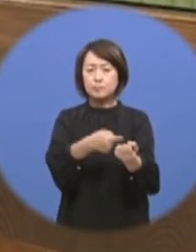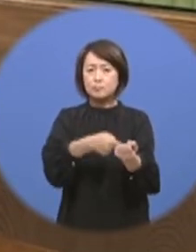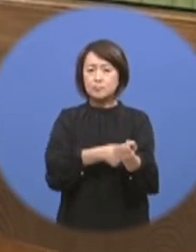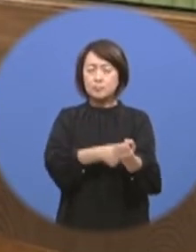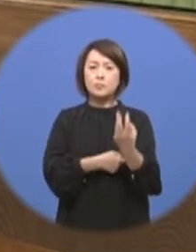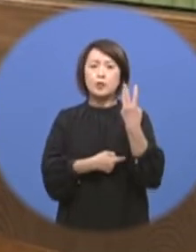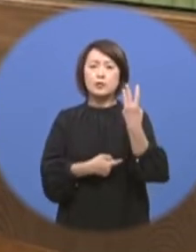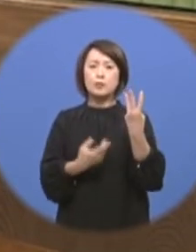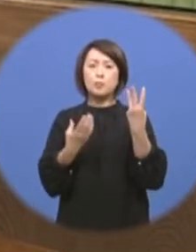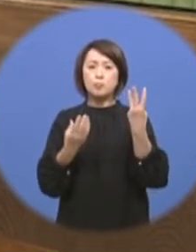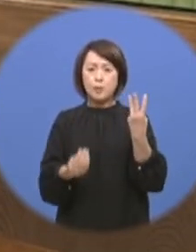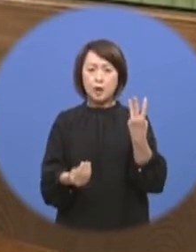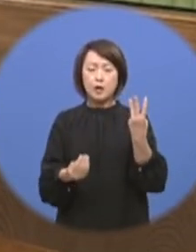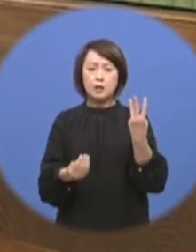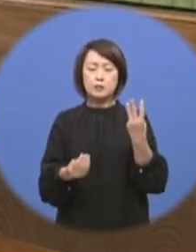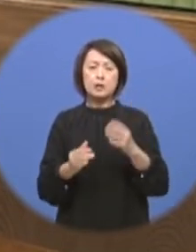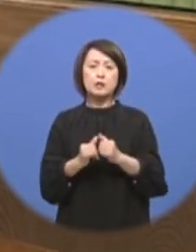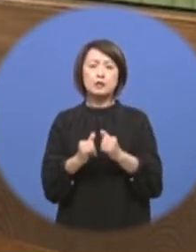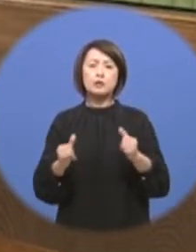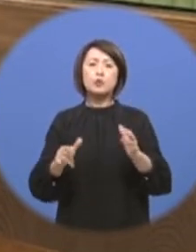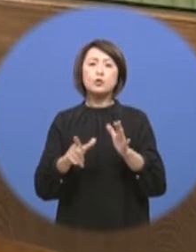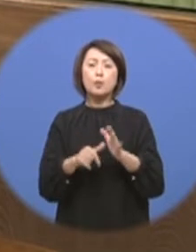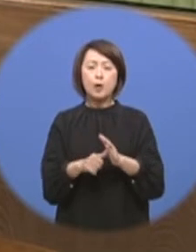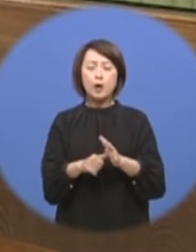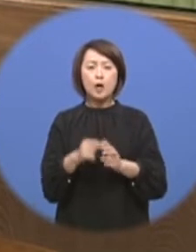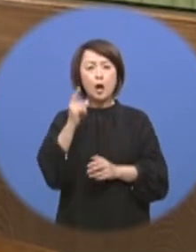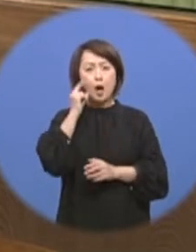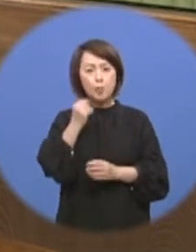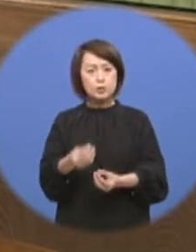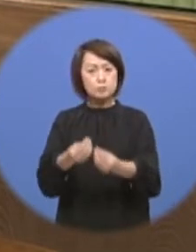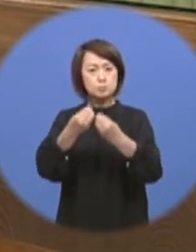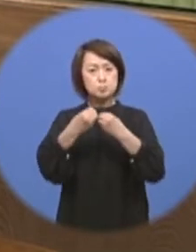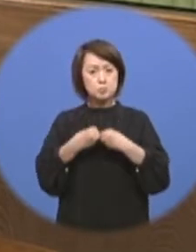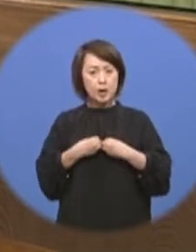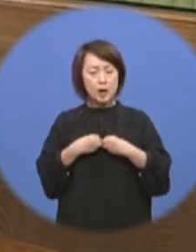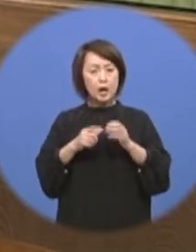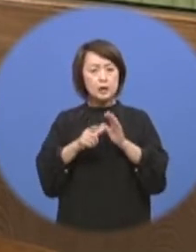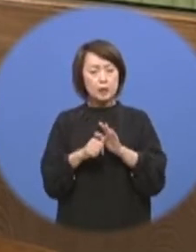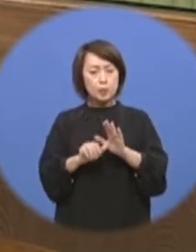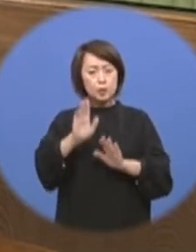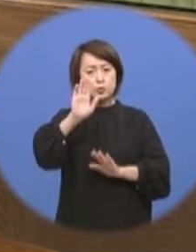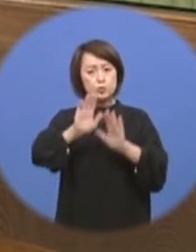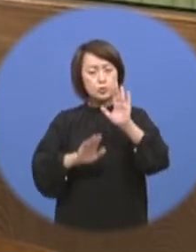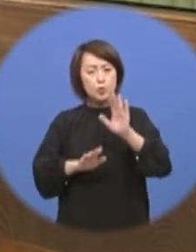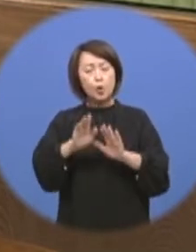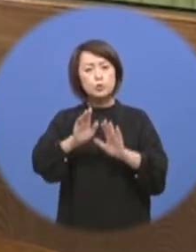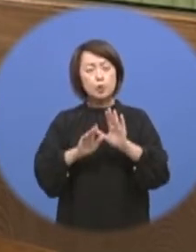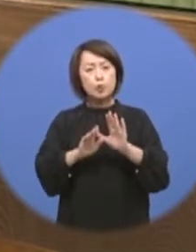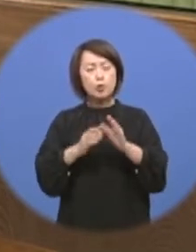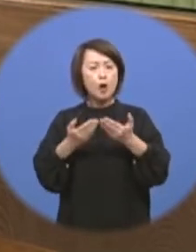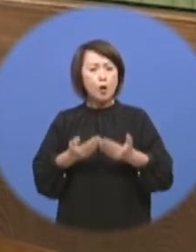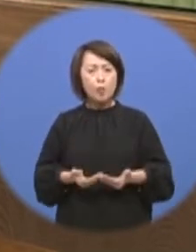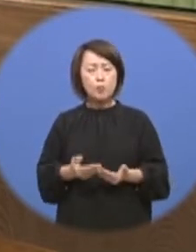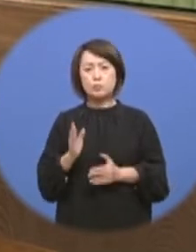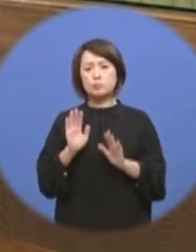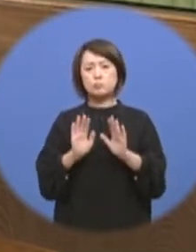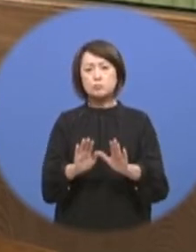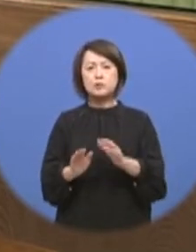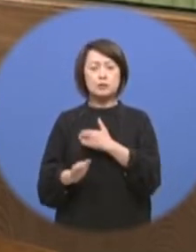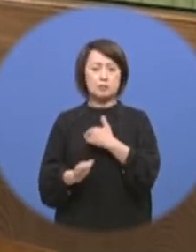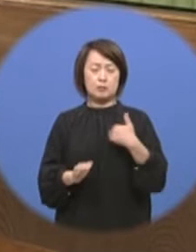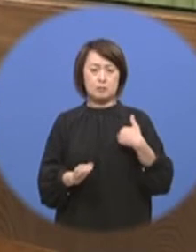回目をやれている人はかなり悪化しないということも分かりますしそれから幹線